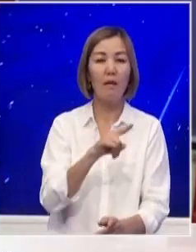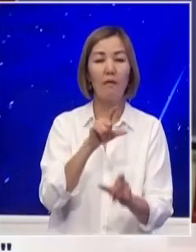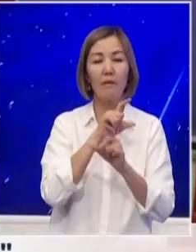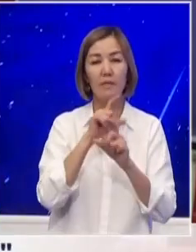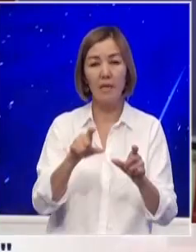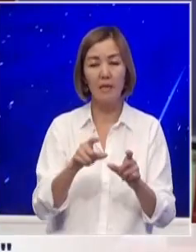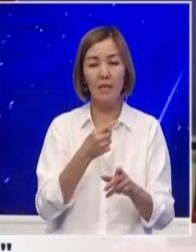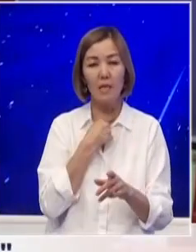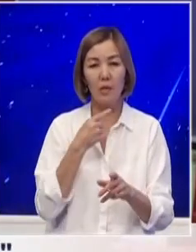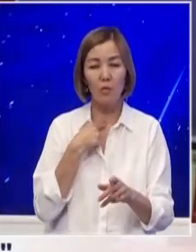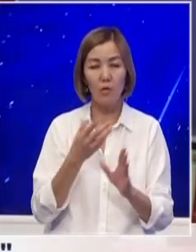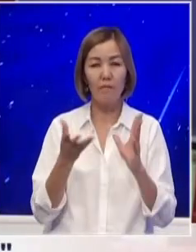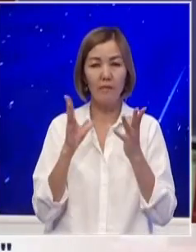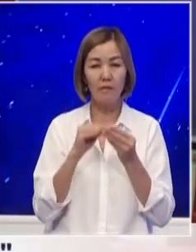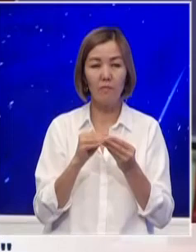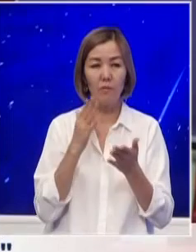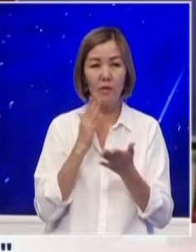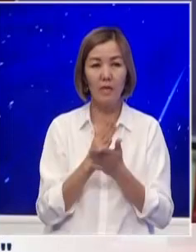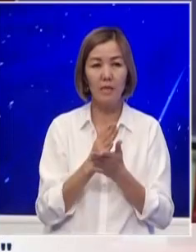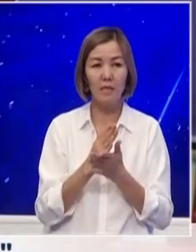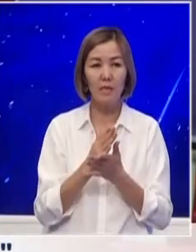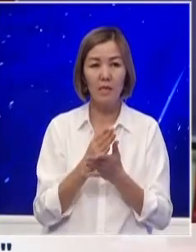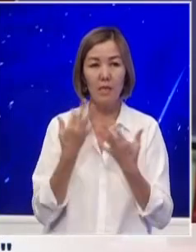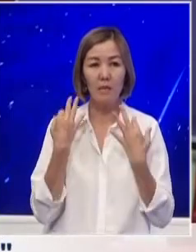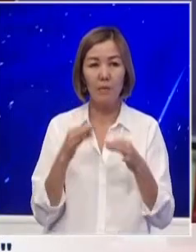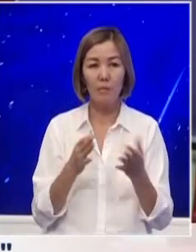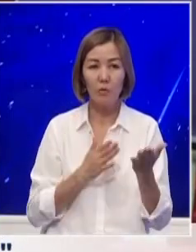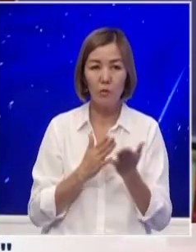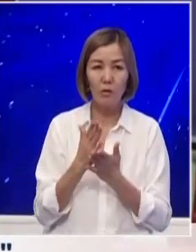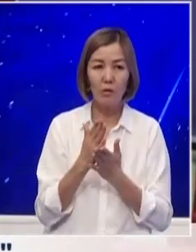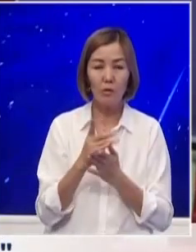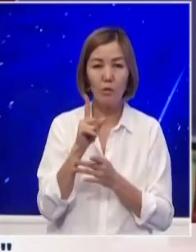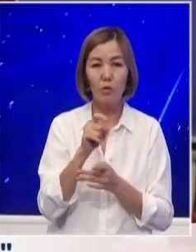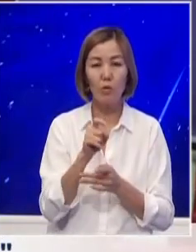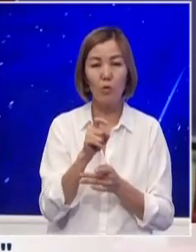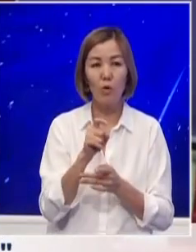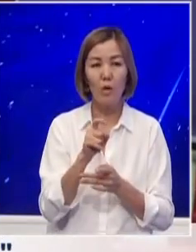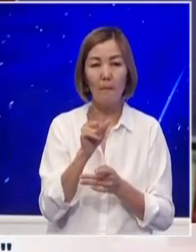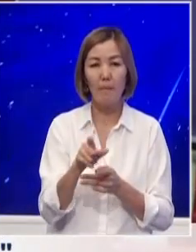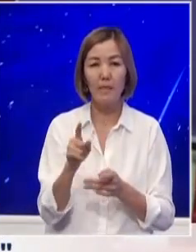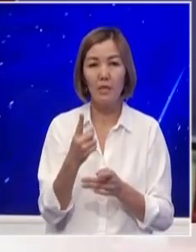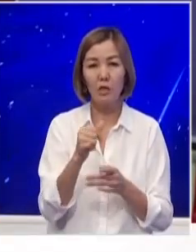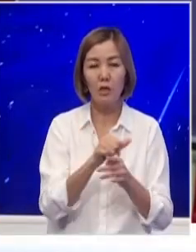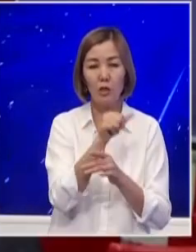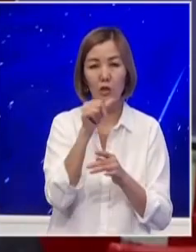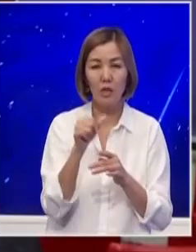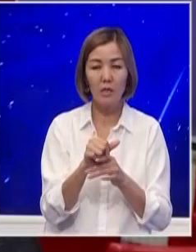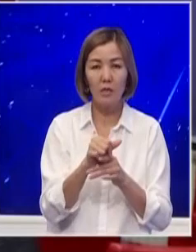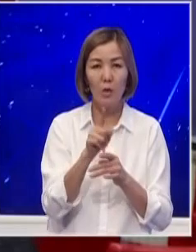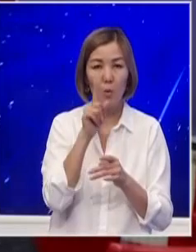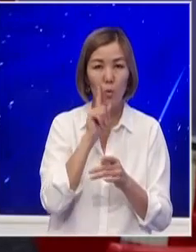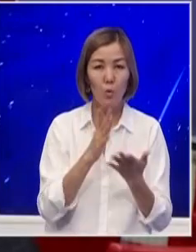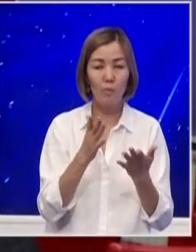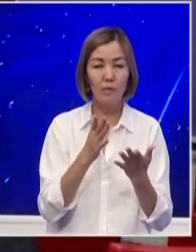города Талдыкурган составляет пропускная способность, то есть 100 пассажиров в час. Ну, для удобства